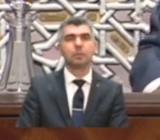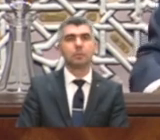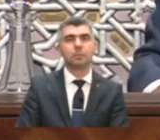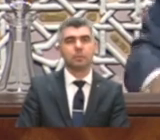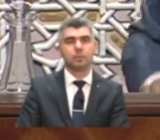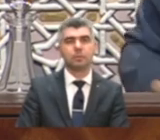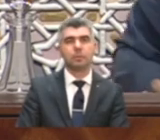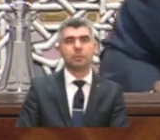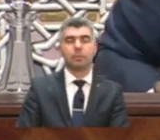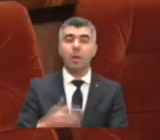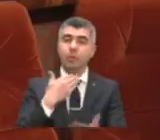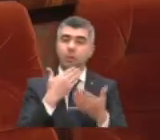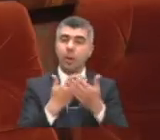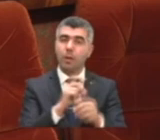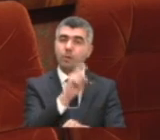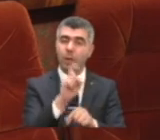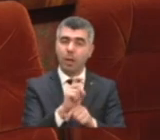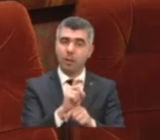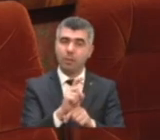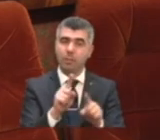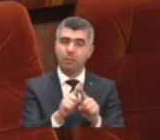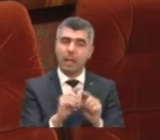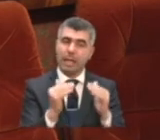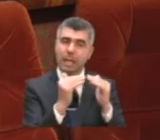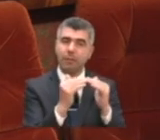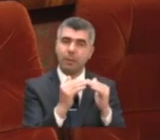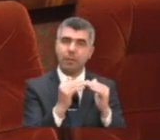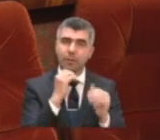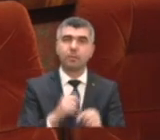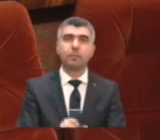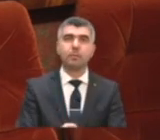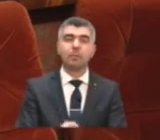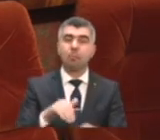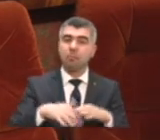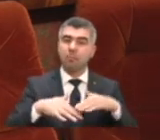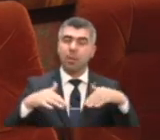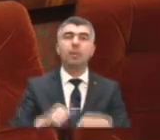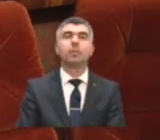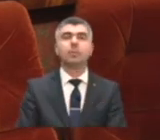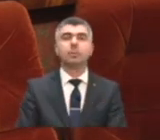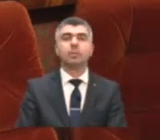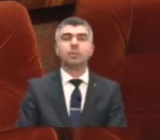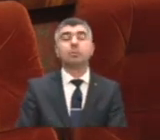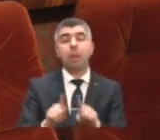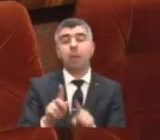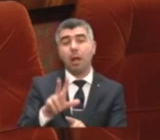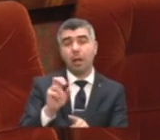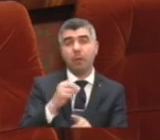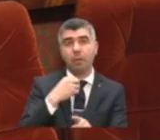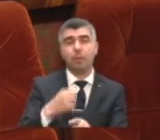تفضلوا. شكرا لهذا السؤال. السيد الرئيس المحترم والسيدات والساده النواب المحترمون، فكما كتعرفوا لي التغلب